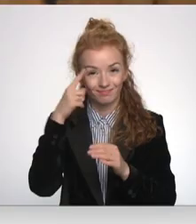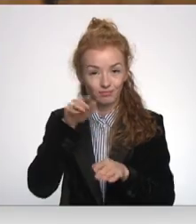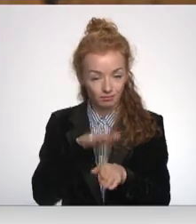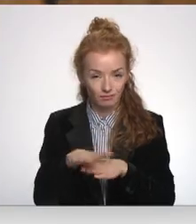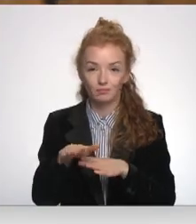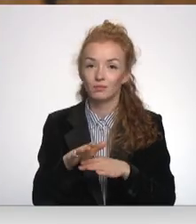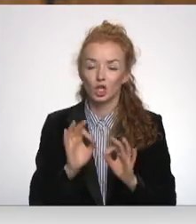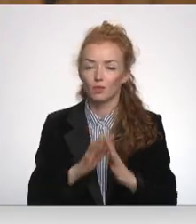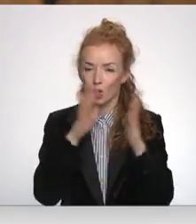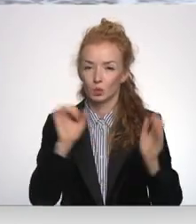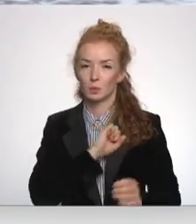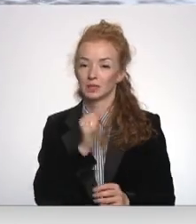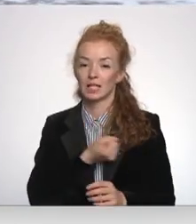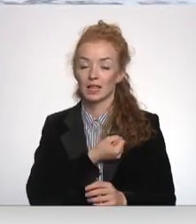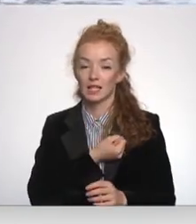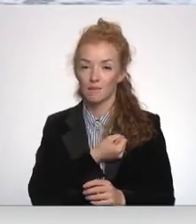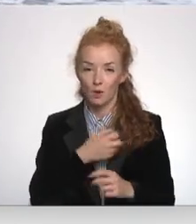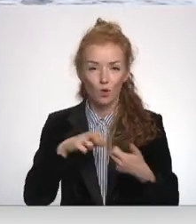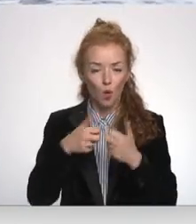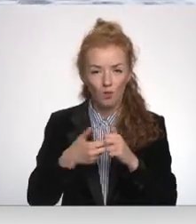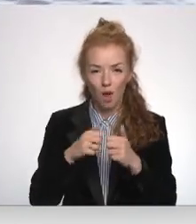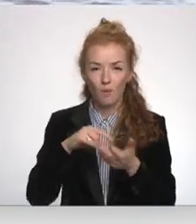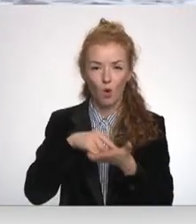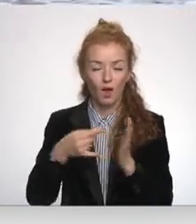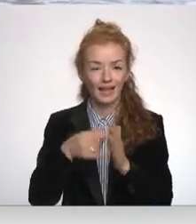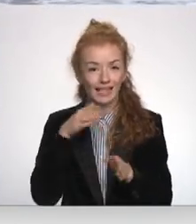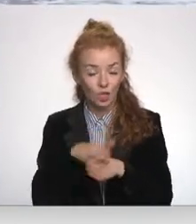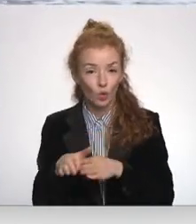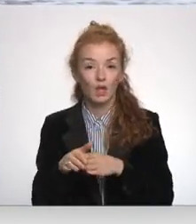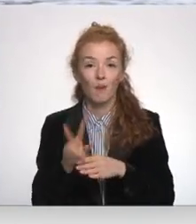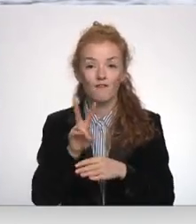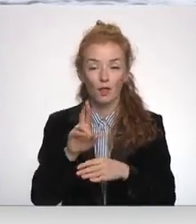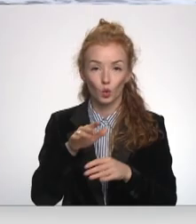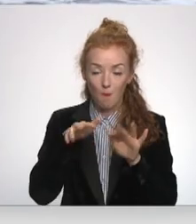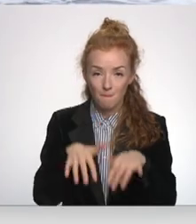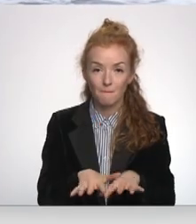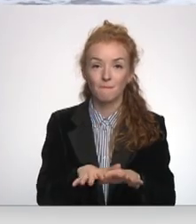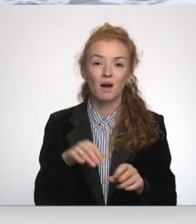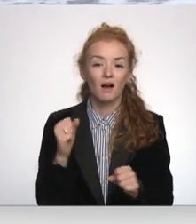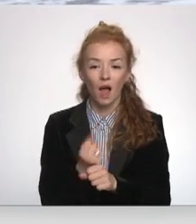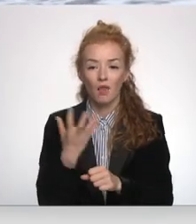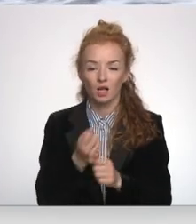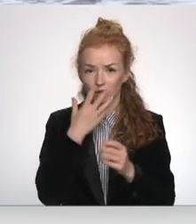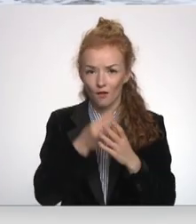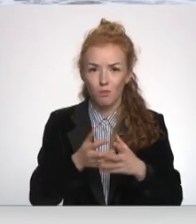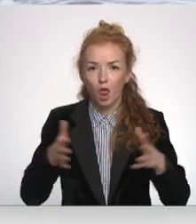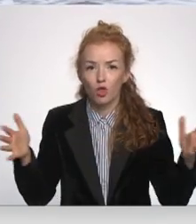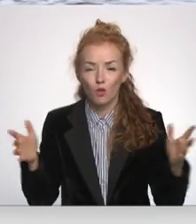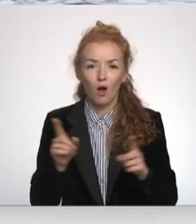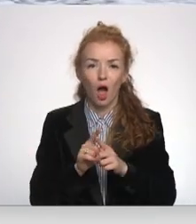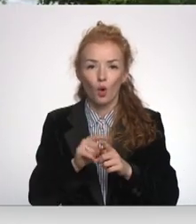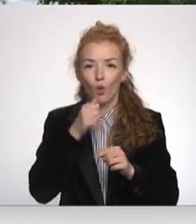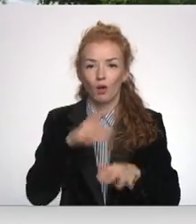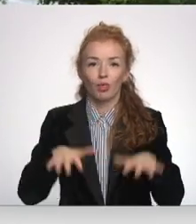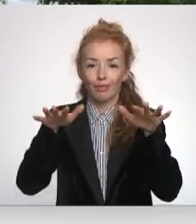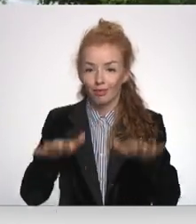prasīja ļoti daudz pacietības. Izaicinājumu projekta īstenotājiem ventas rumba meta gan ar savu platumu, gan mainīgo ūdens